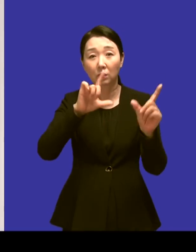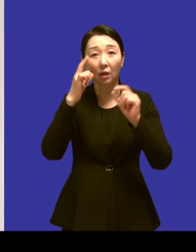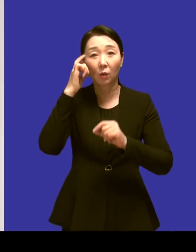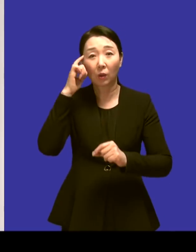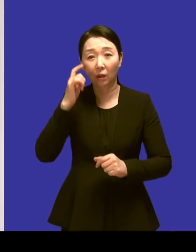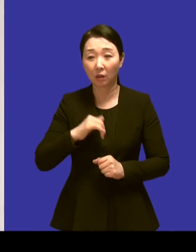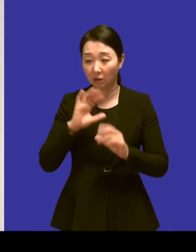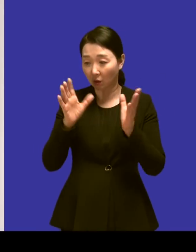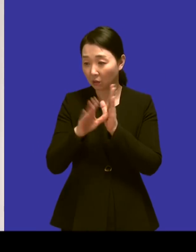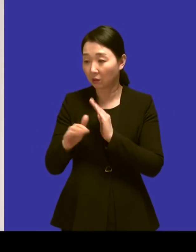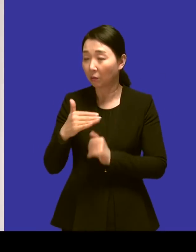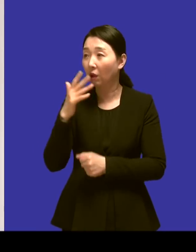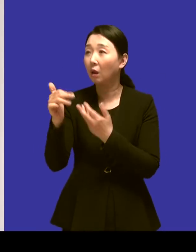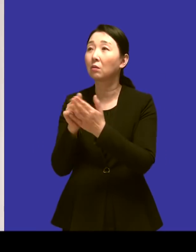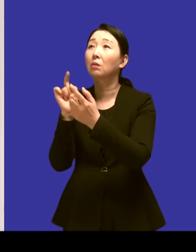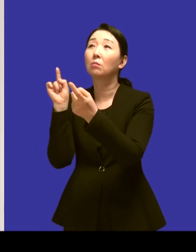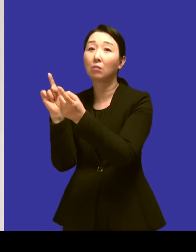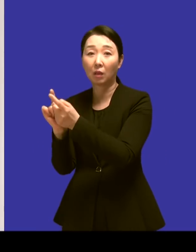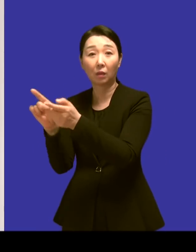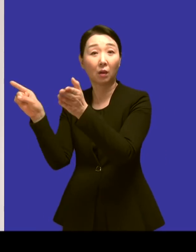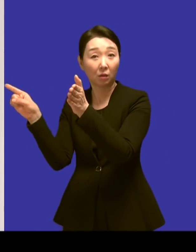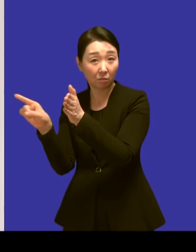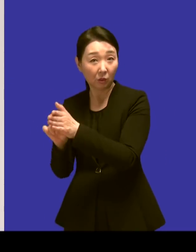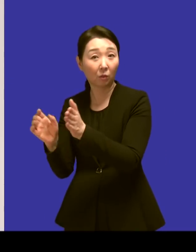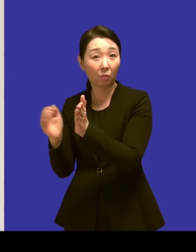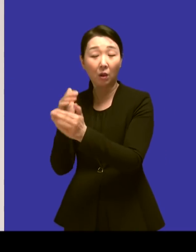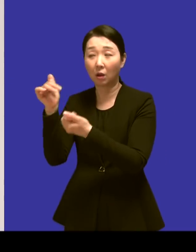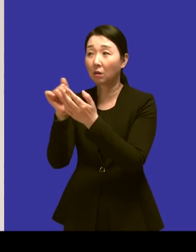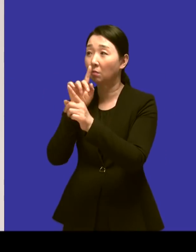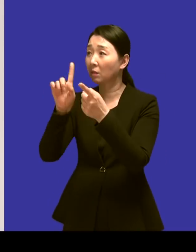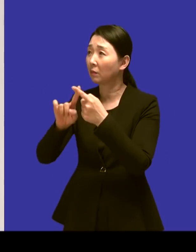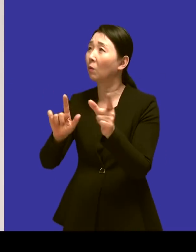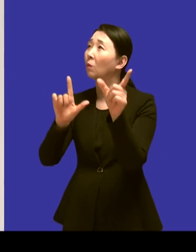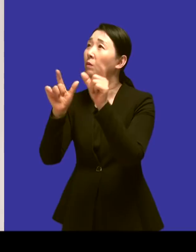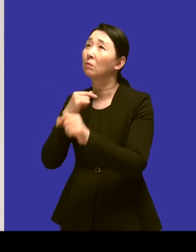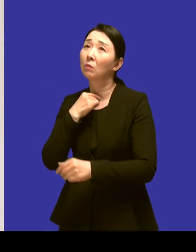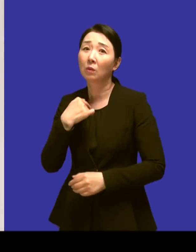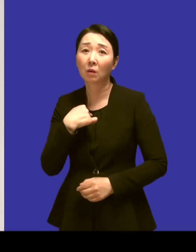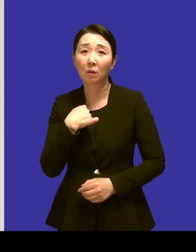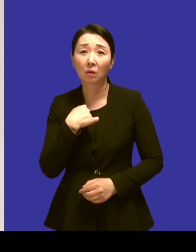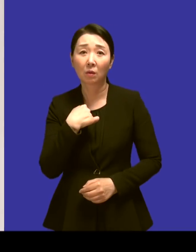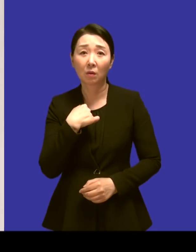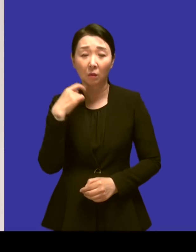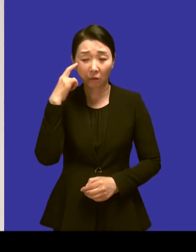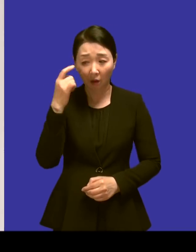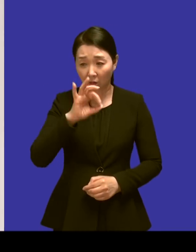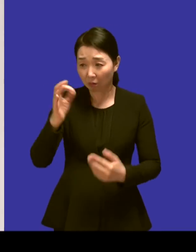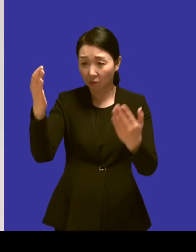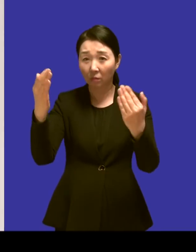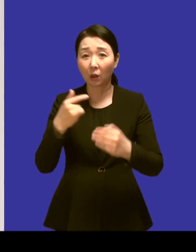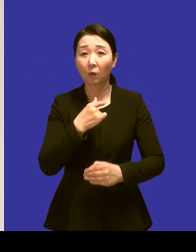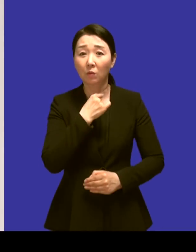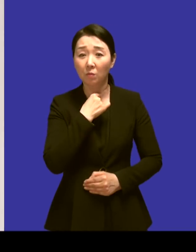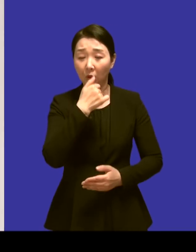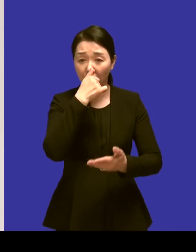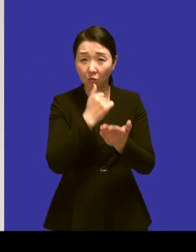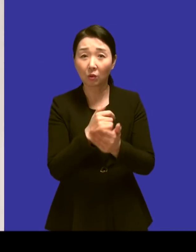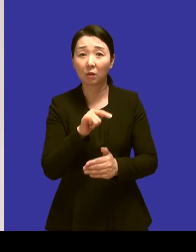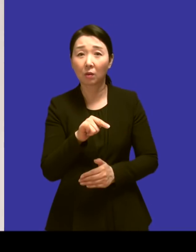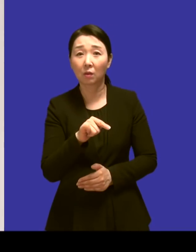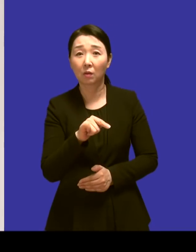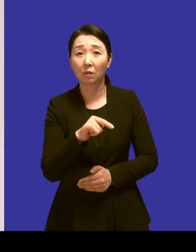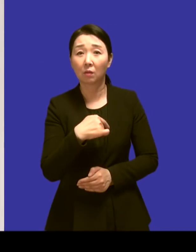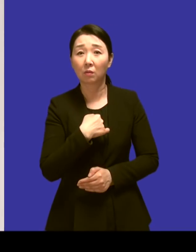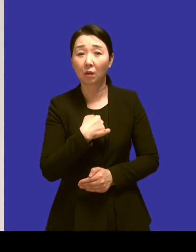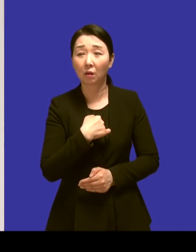하나님을 경험했고 네. 믿었고 그리고 하나님 말씀대로 살고 싶은데 이 내가 인정받고 싶어하는 이 죄악이